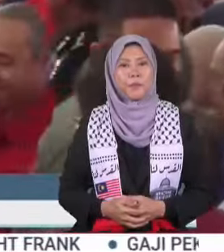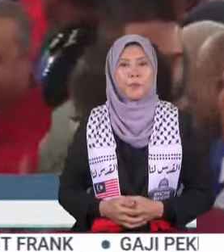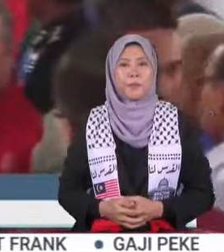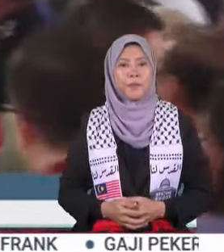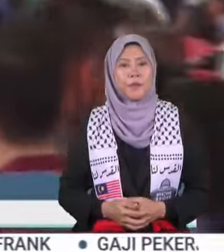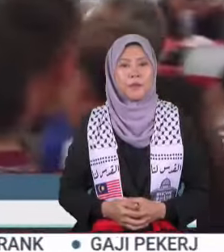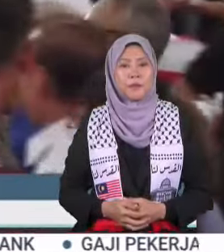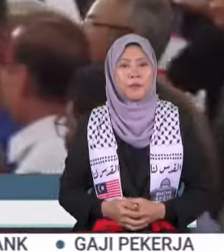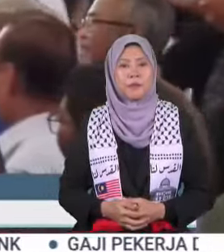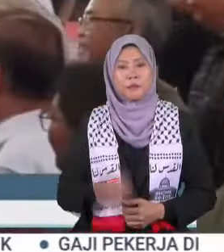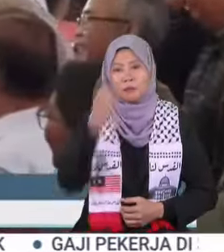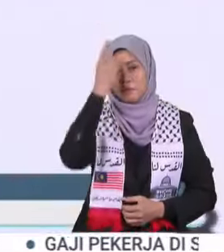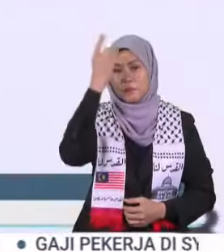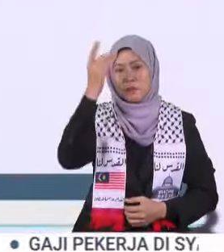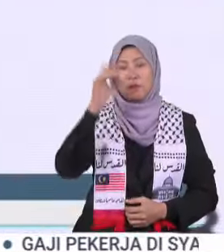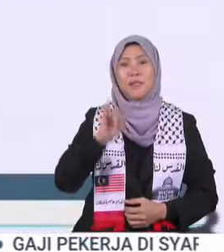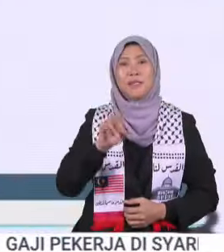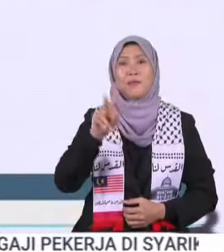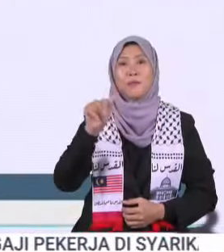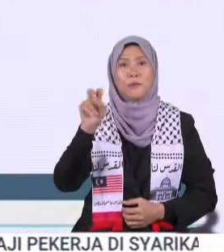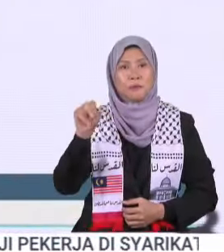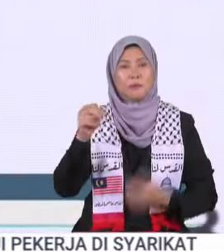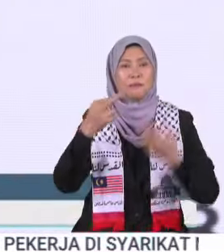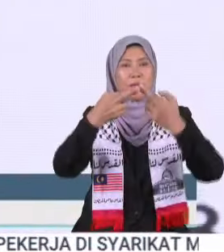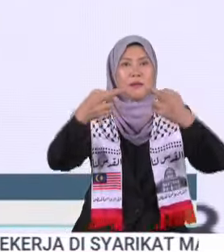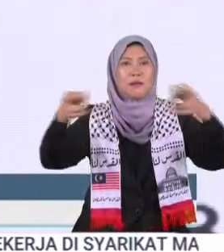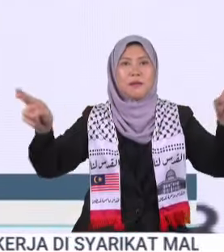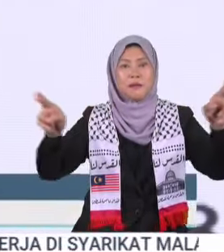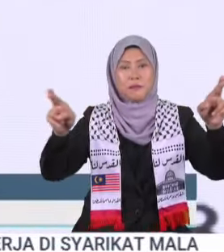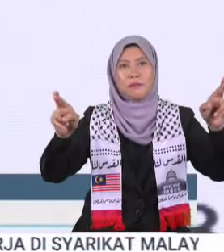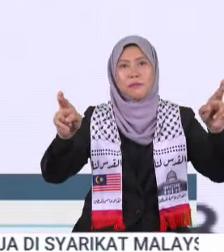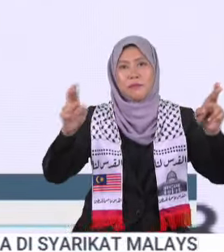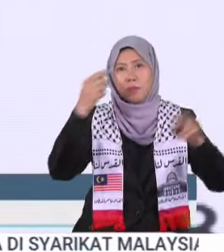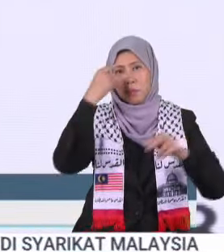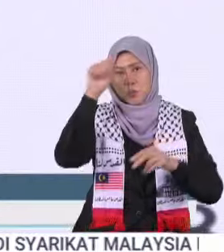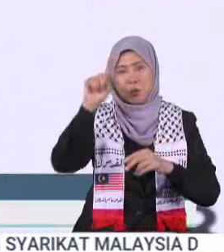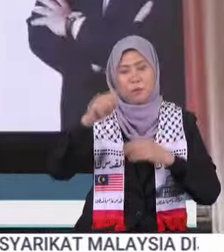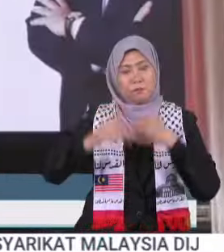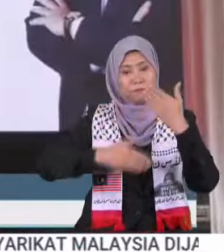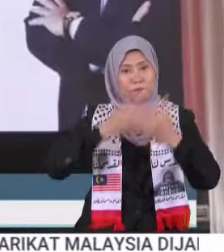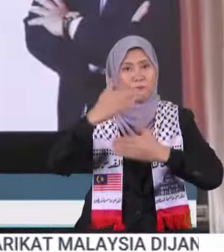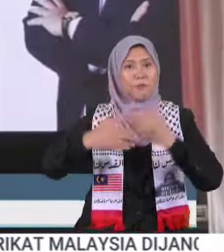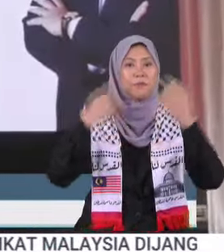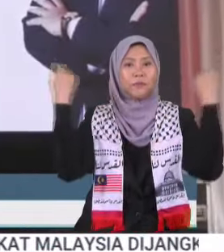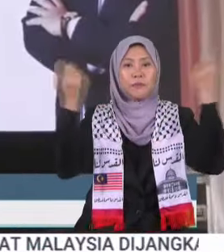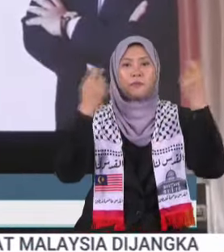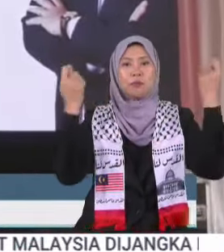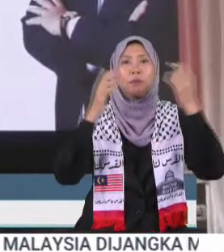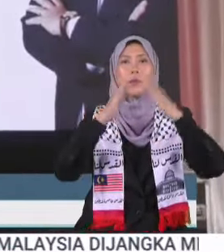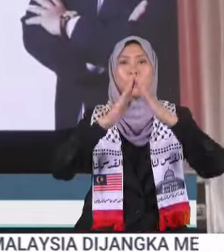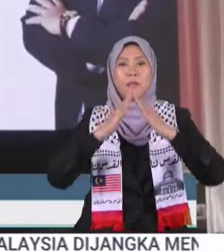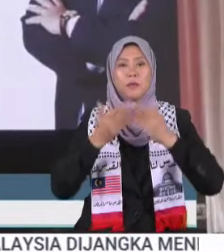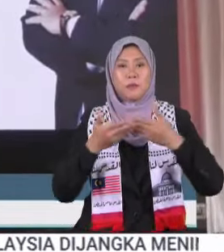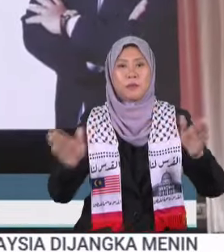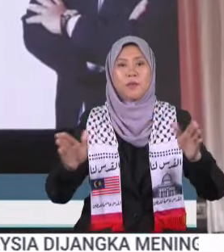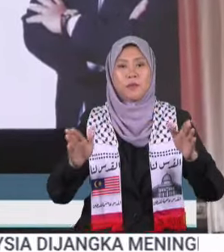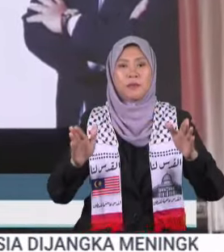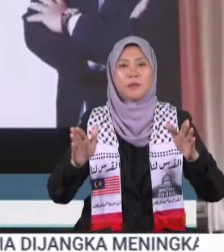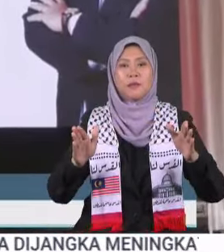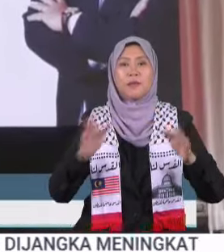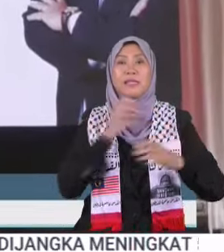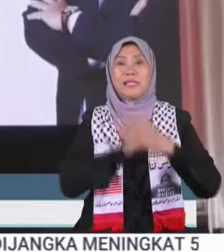masyarakatnya Datuk Iwan berucap dalam Majlis peluncuran pembangunan kedamaian Sempena rumah terbuka Krismas dan tahun baharu